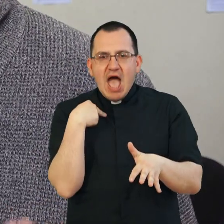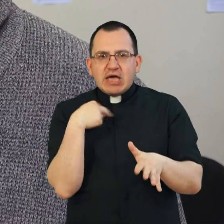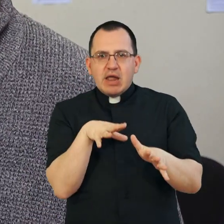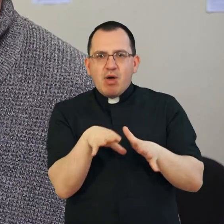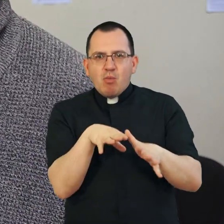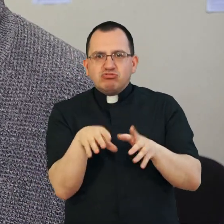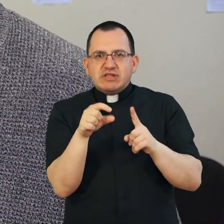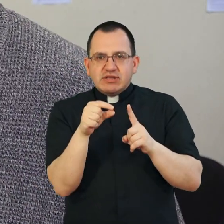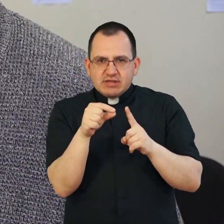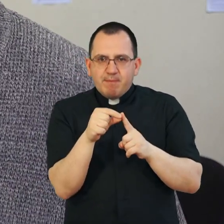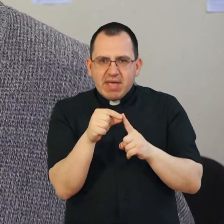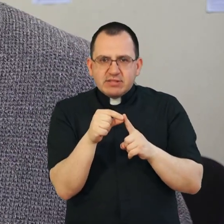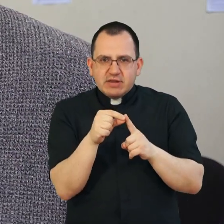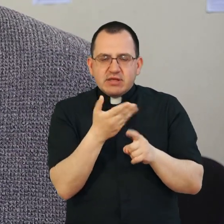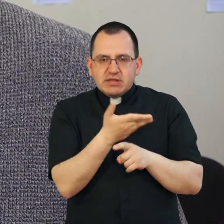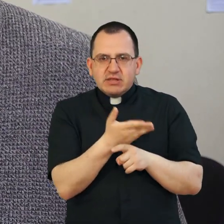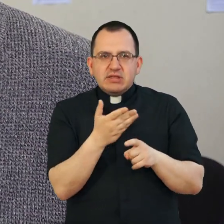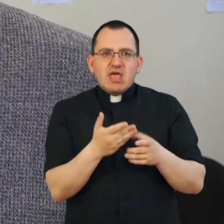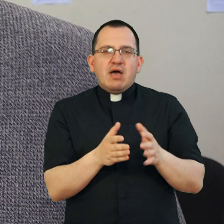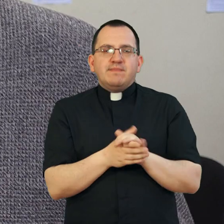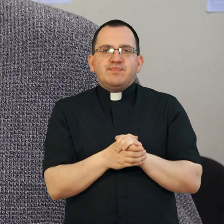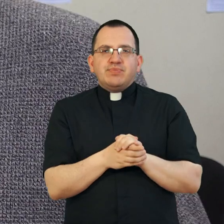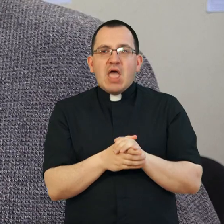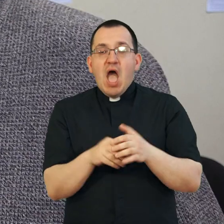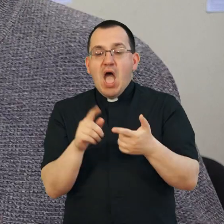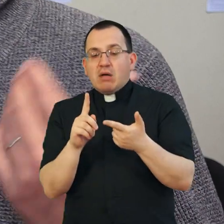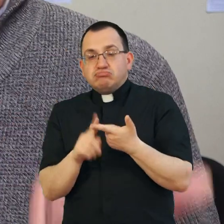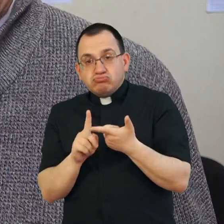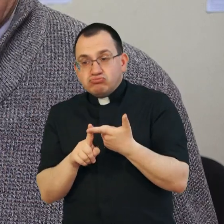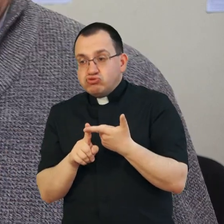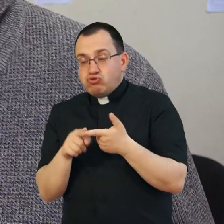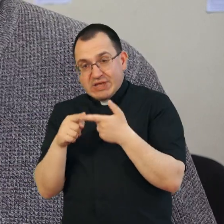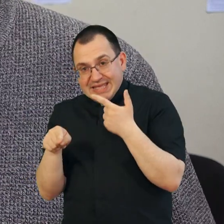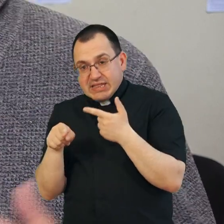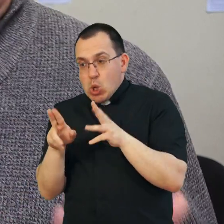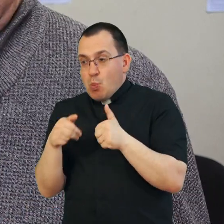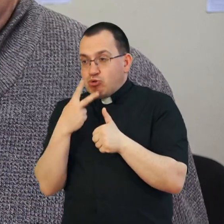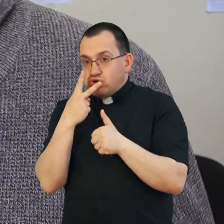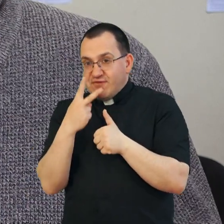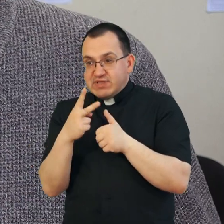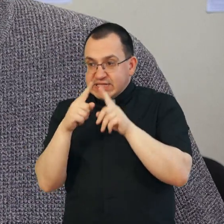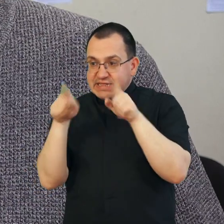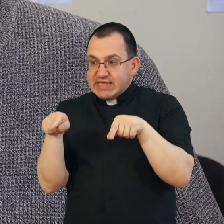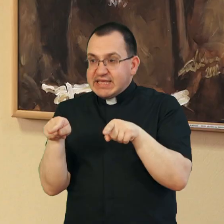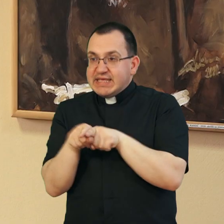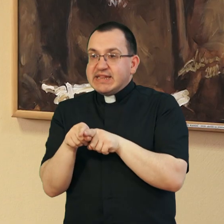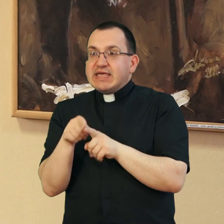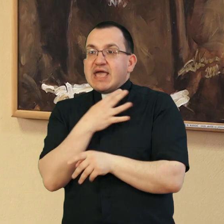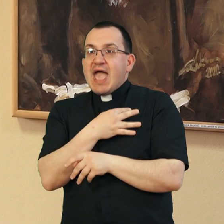Zagrebu i potresu u Petrinji i u Banovini. U drugom dijelu su slike hrvatskih blaženika